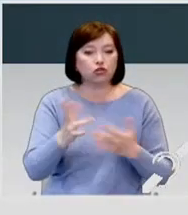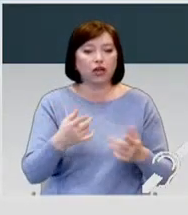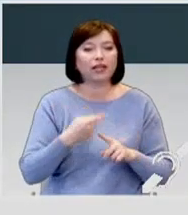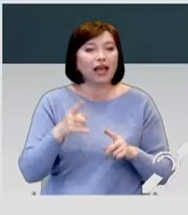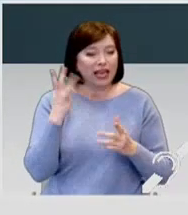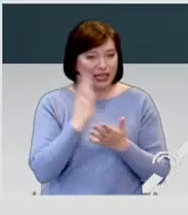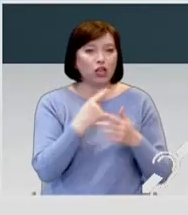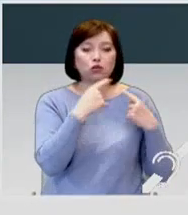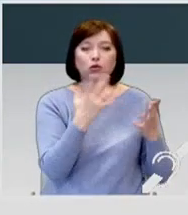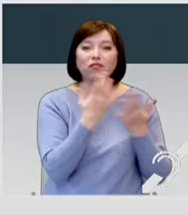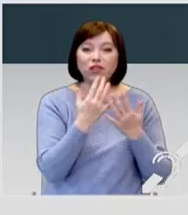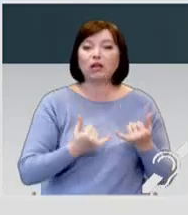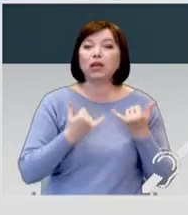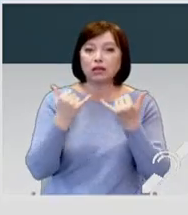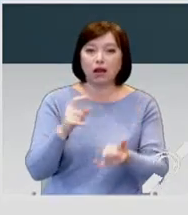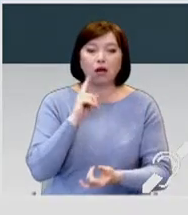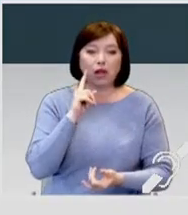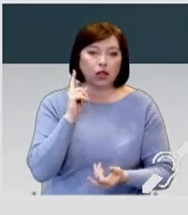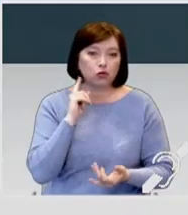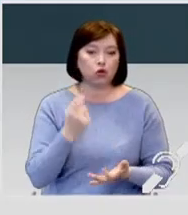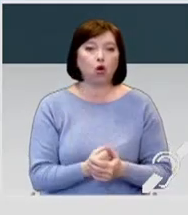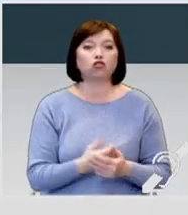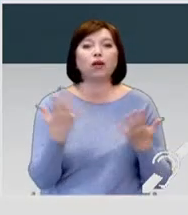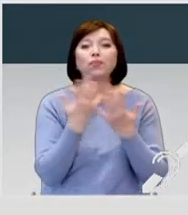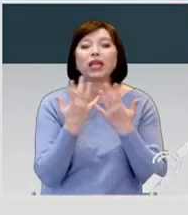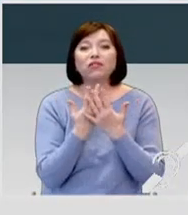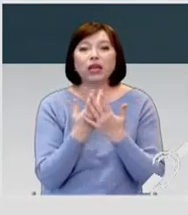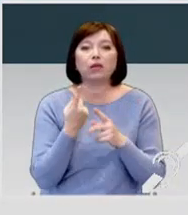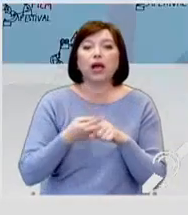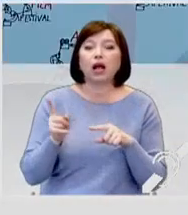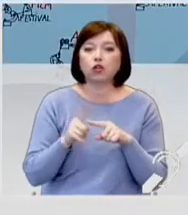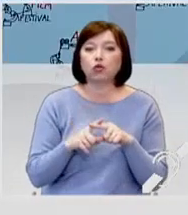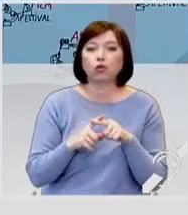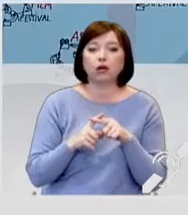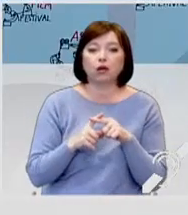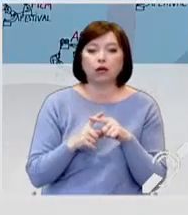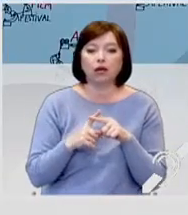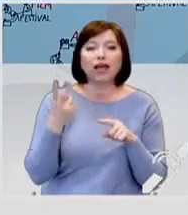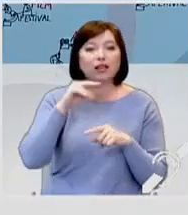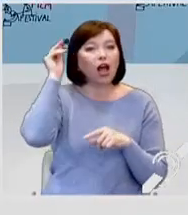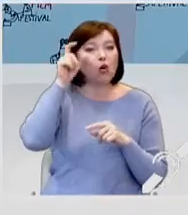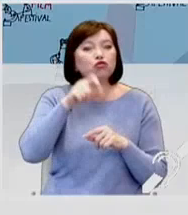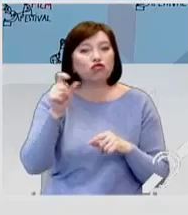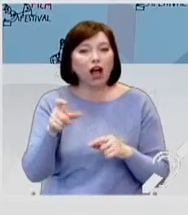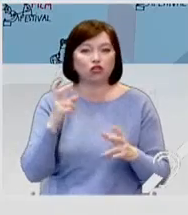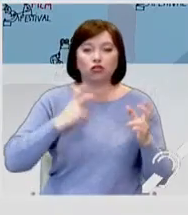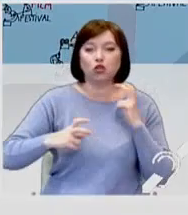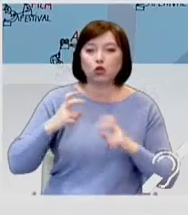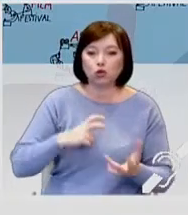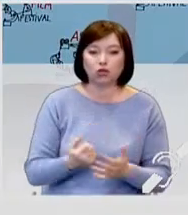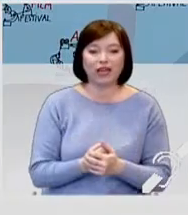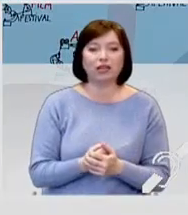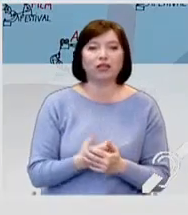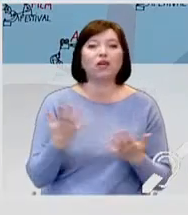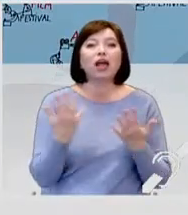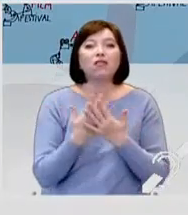dedicate tinerilor filme pentru elevi pentru studenți filme